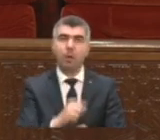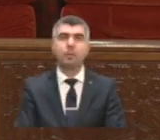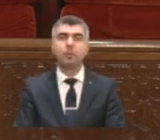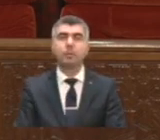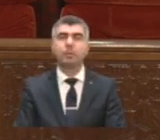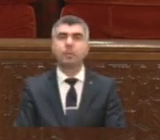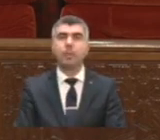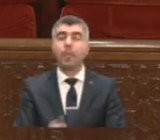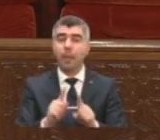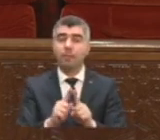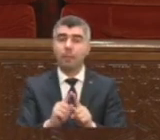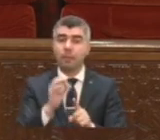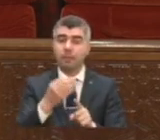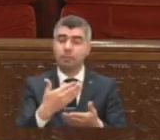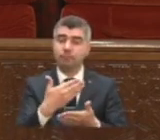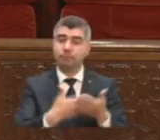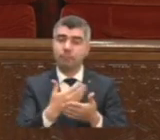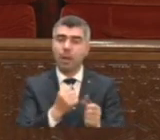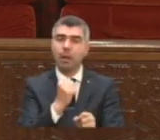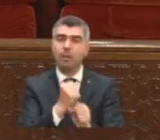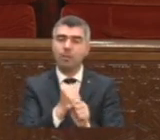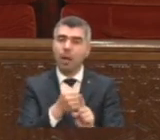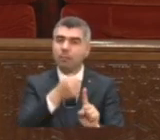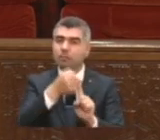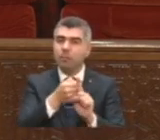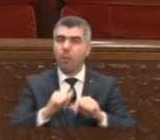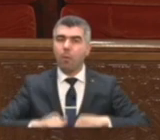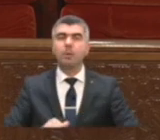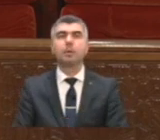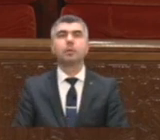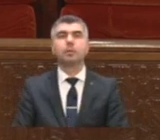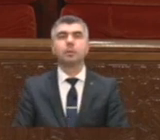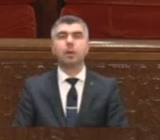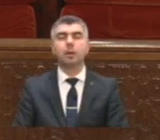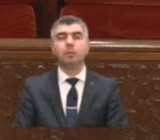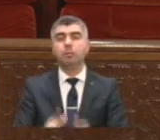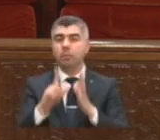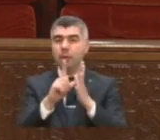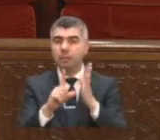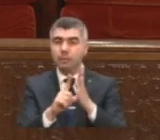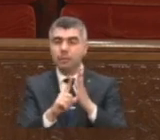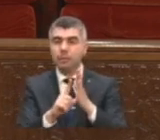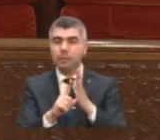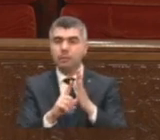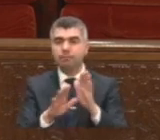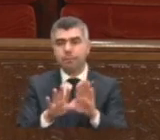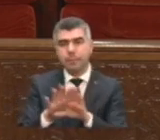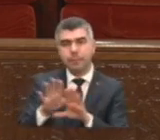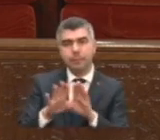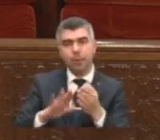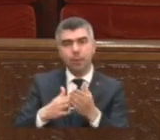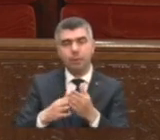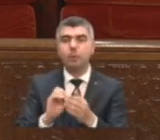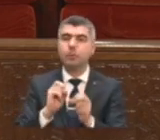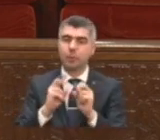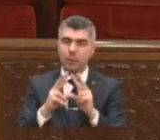على التوصيات اللي قمنا بها في التقييم ديالنا. فكيف ما قلت لكم على المستوى القانوني وعلى مستوى الحكامة كاين ما يدار، كاين